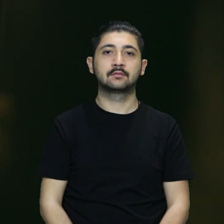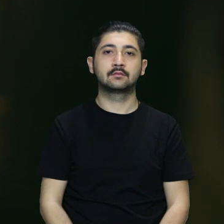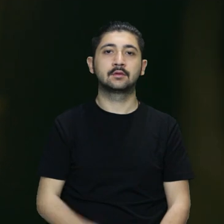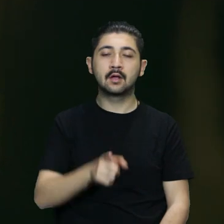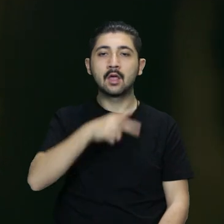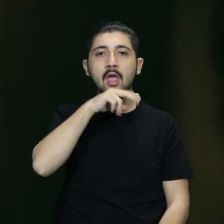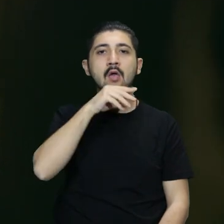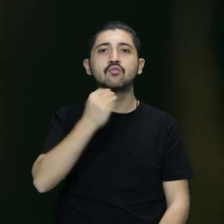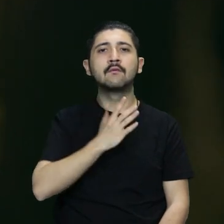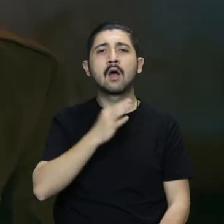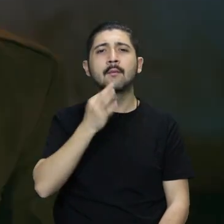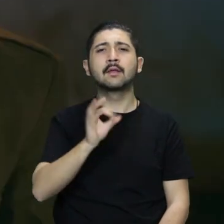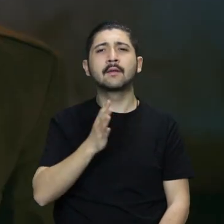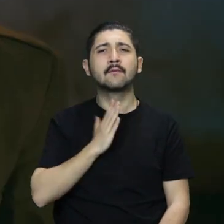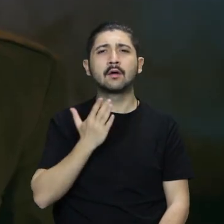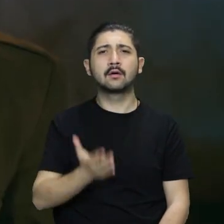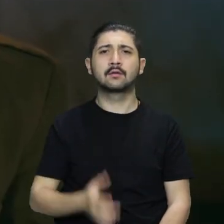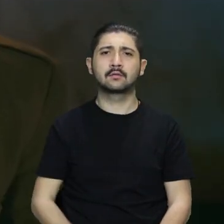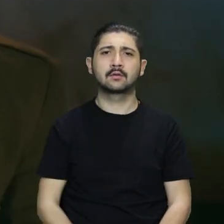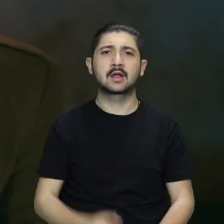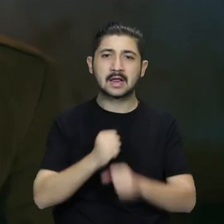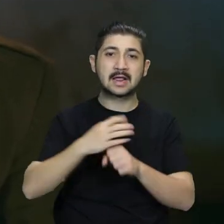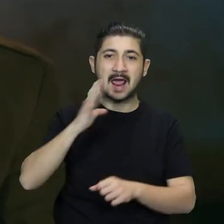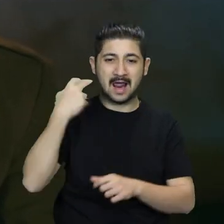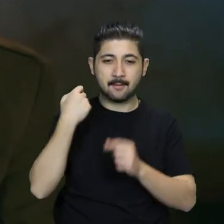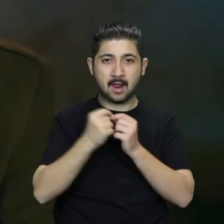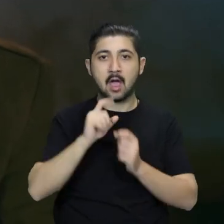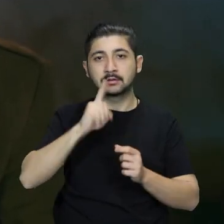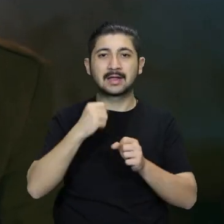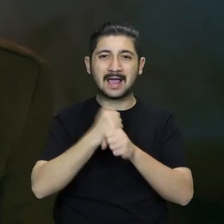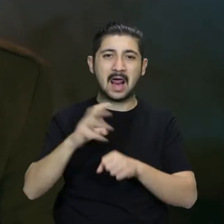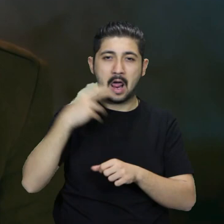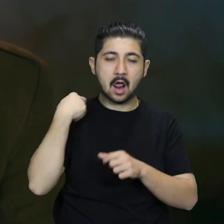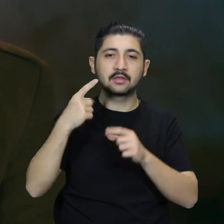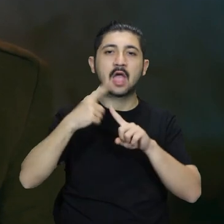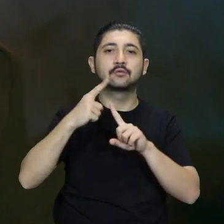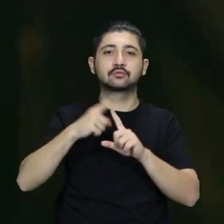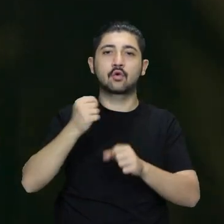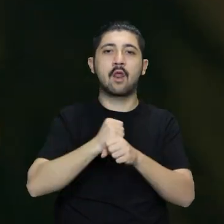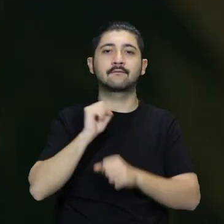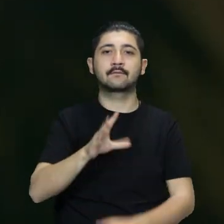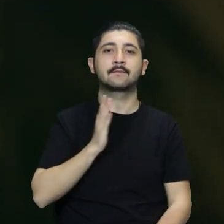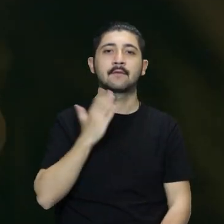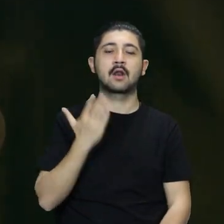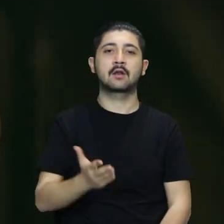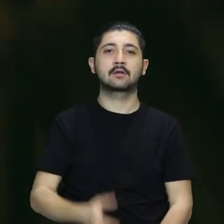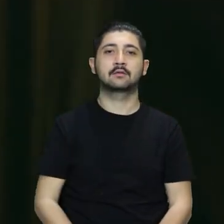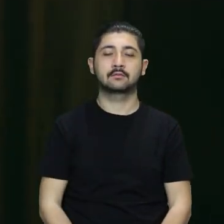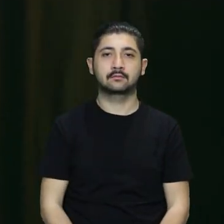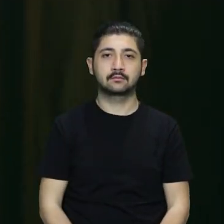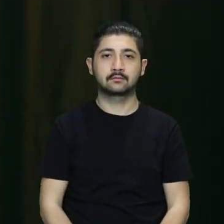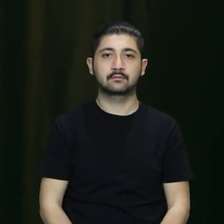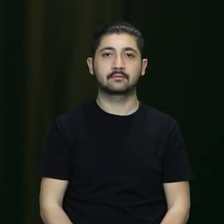Seni bu kadar güldüren haberi merak ediyorum. General Barrett'ın yerine General Townsend görevlendirilmiş.